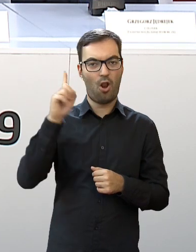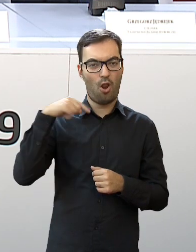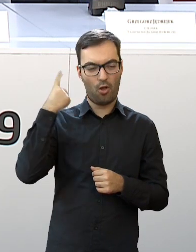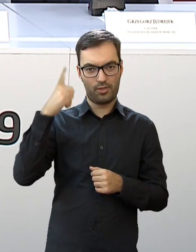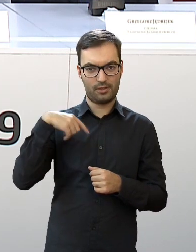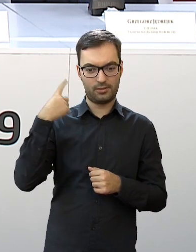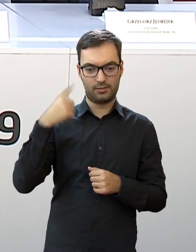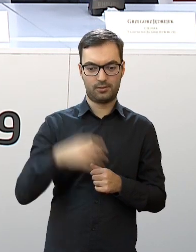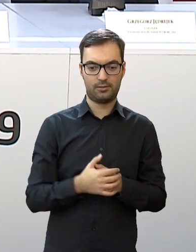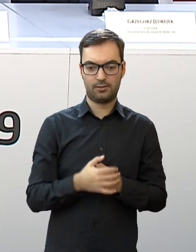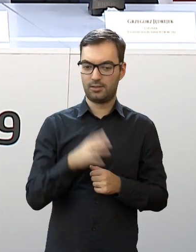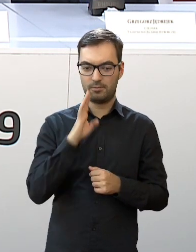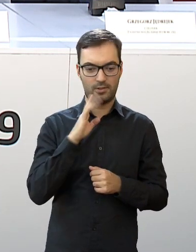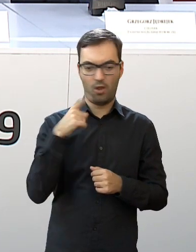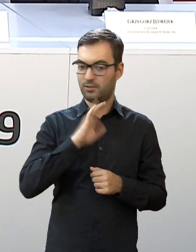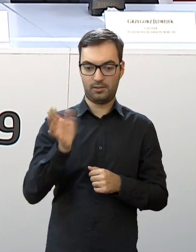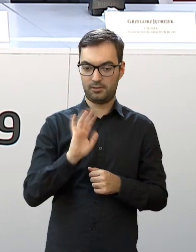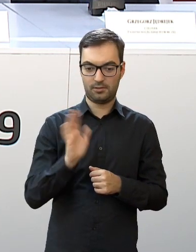jest, nie ma w Londynie?